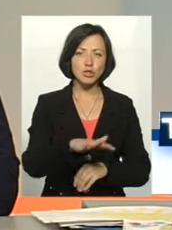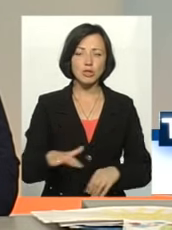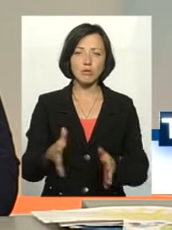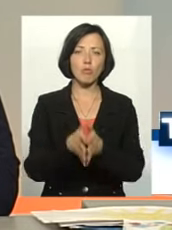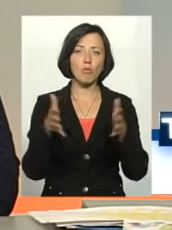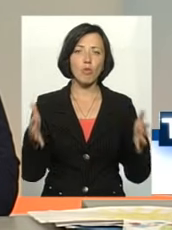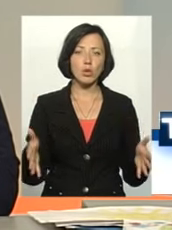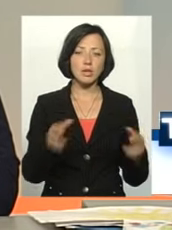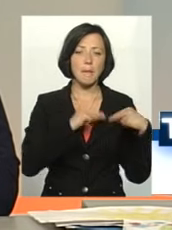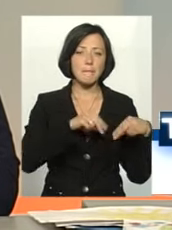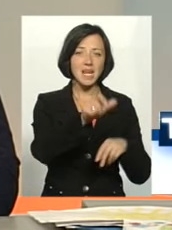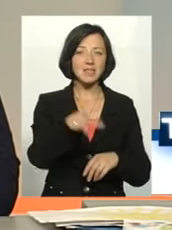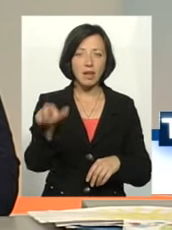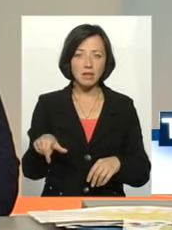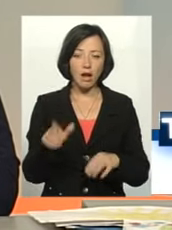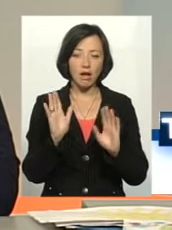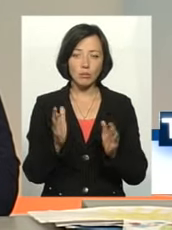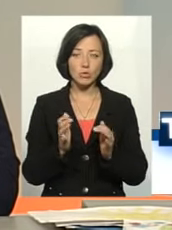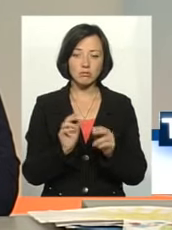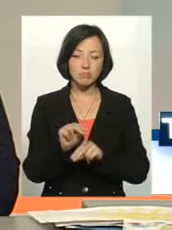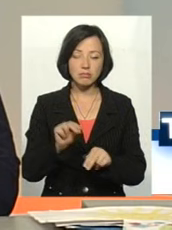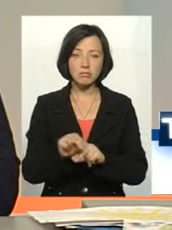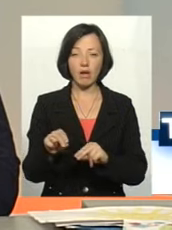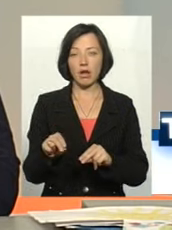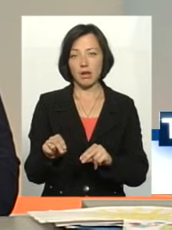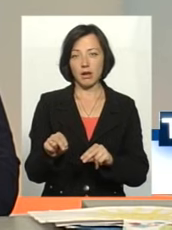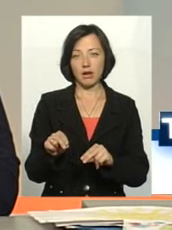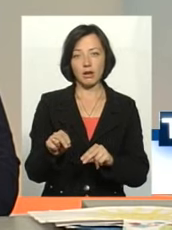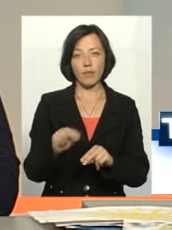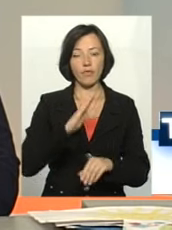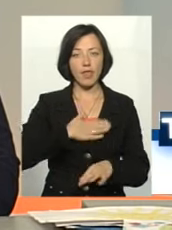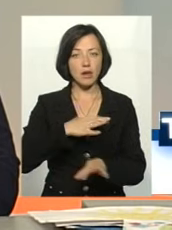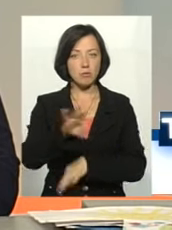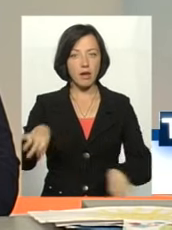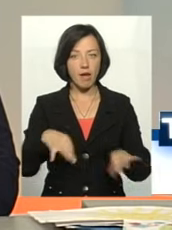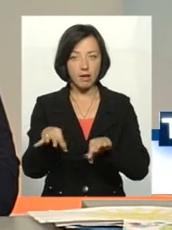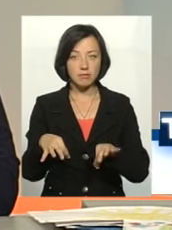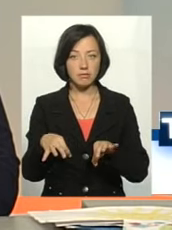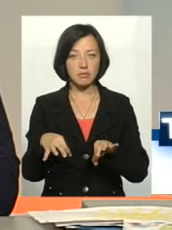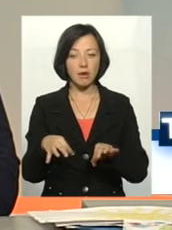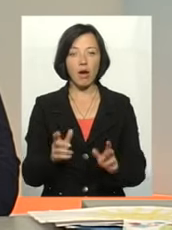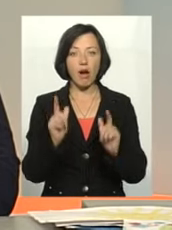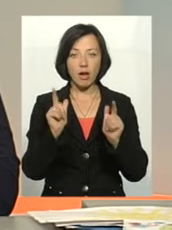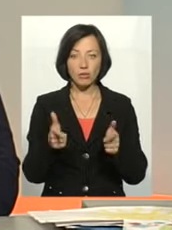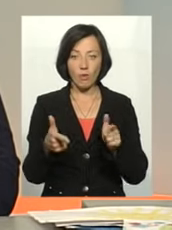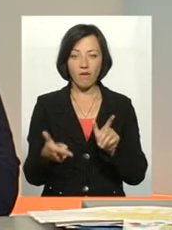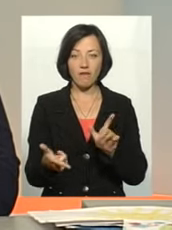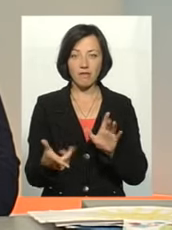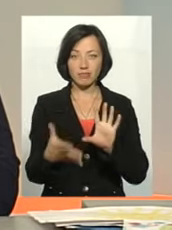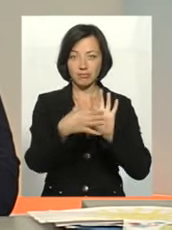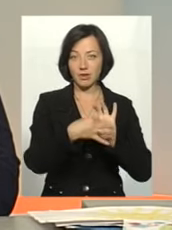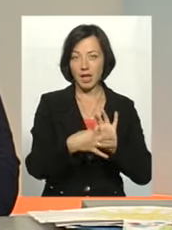больше персонала, который будет делиться опытом к нам в наш проект. Готовы подключиться известные люди,